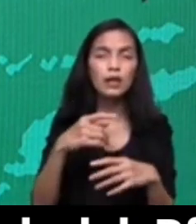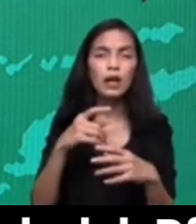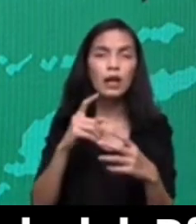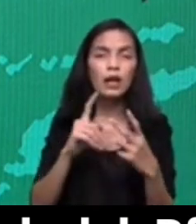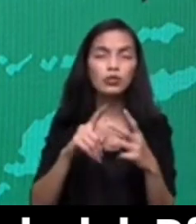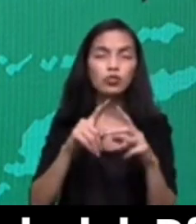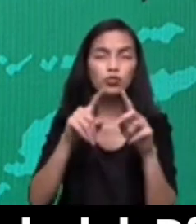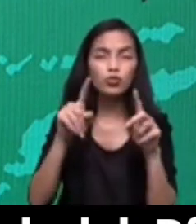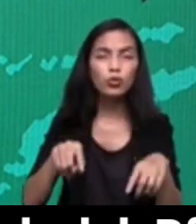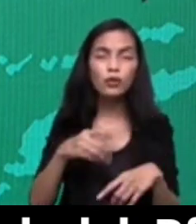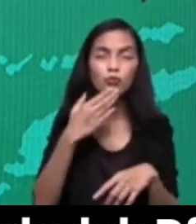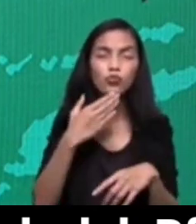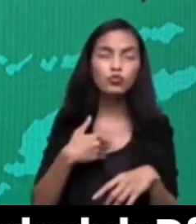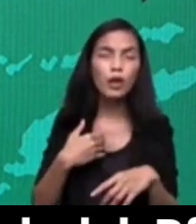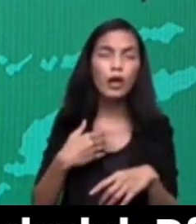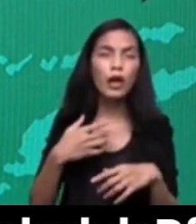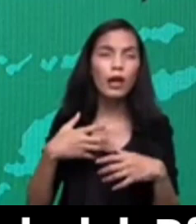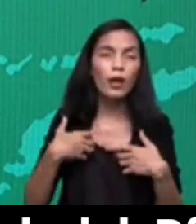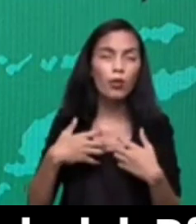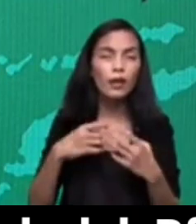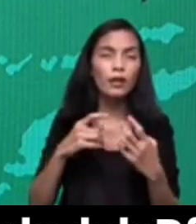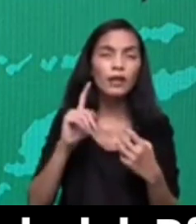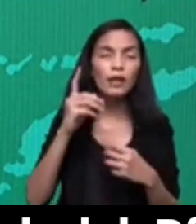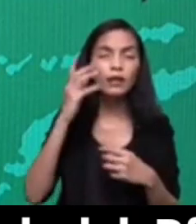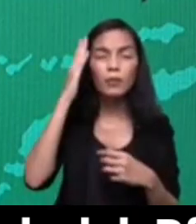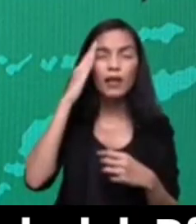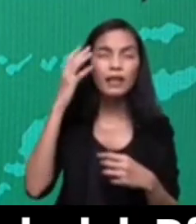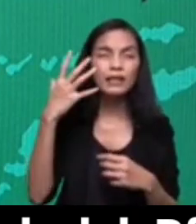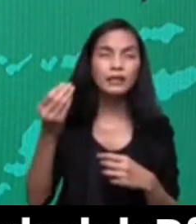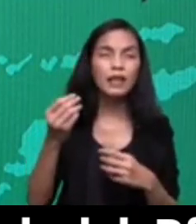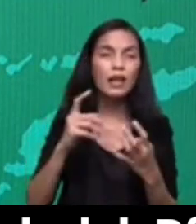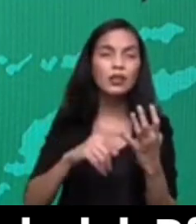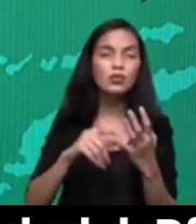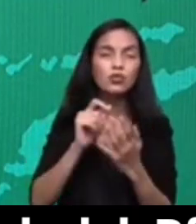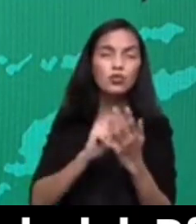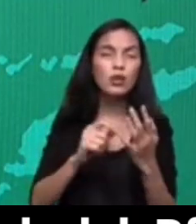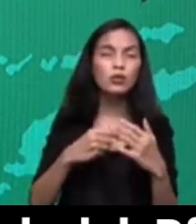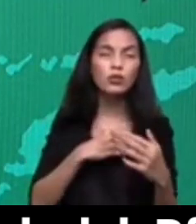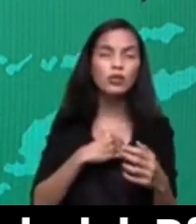keterangan pemilik dari kepala desa surat keterangan dari dokter hewan dan rekening bank